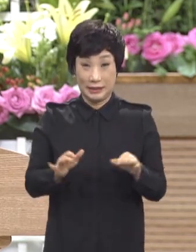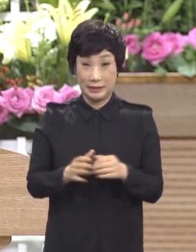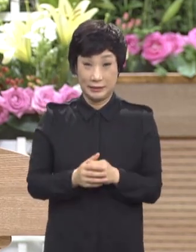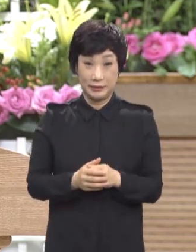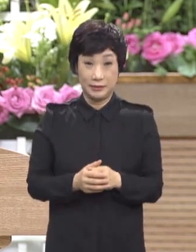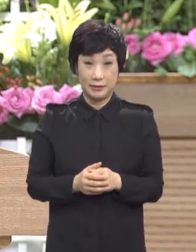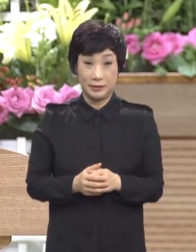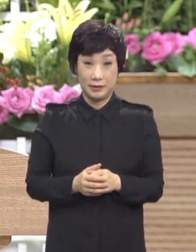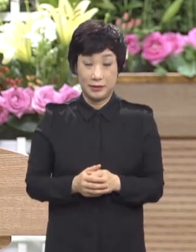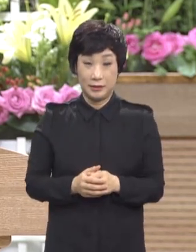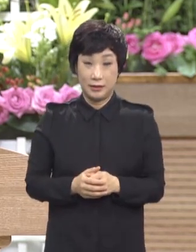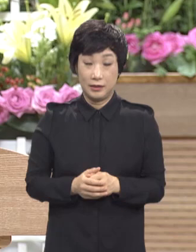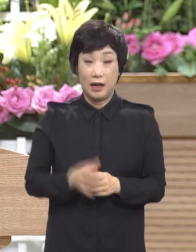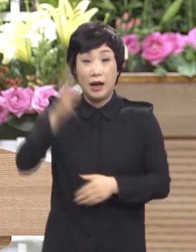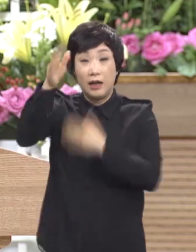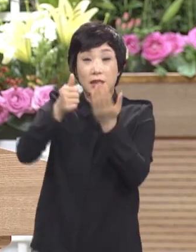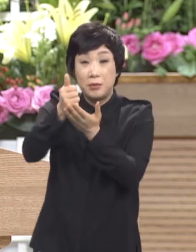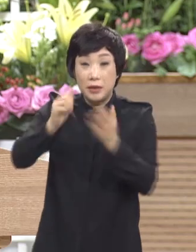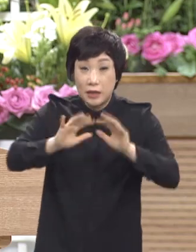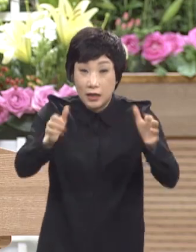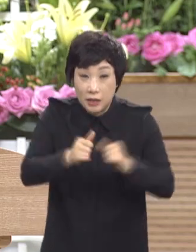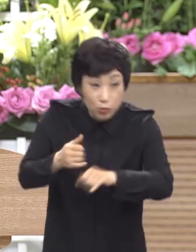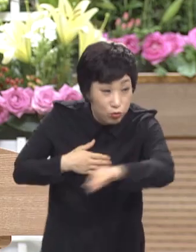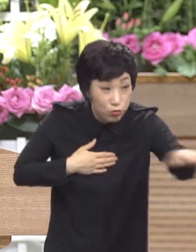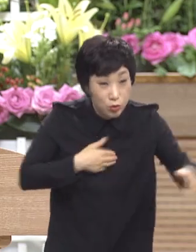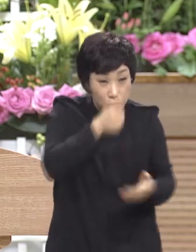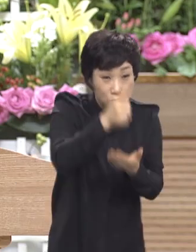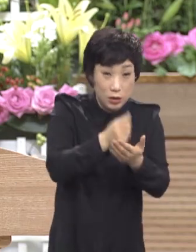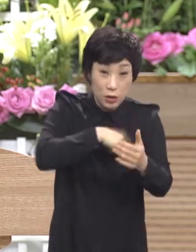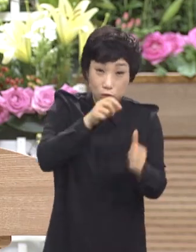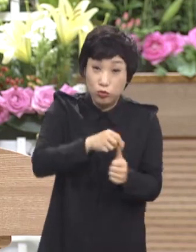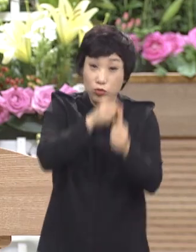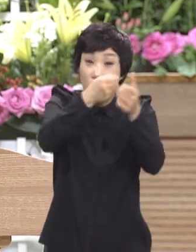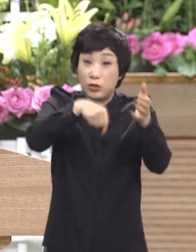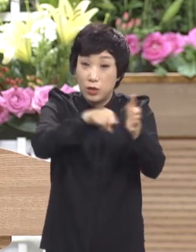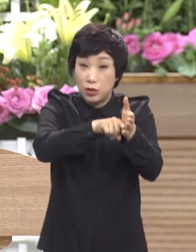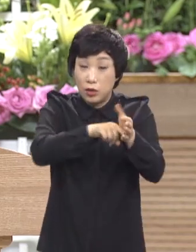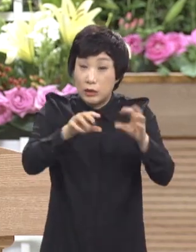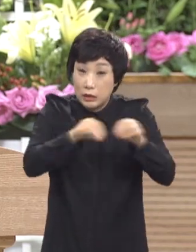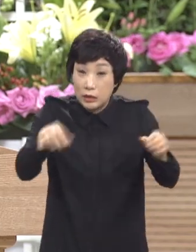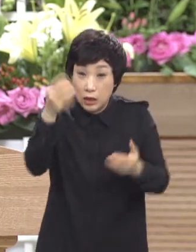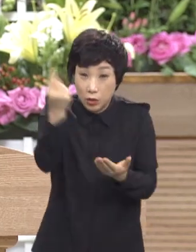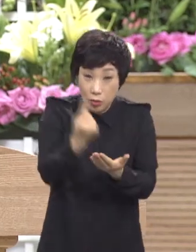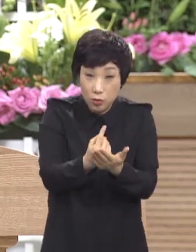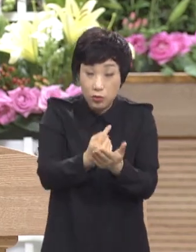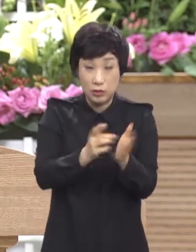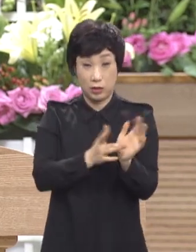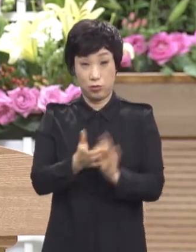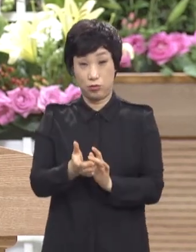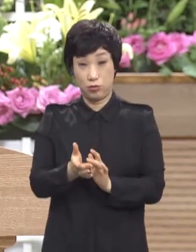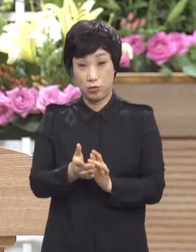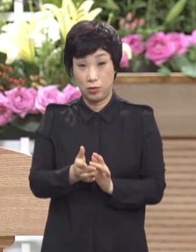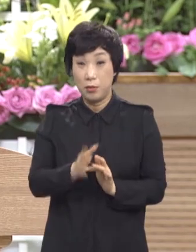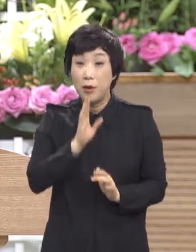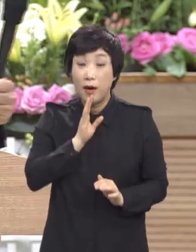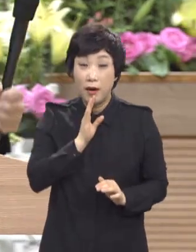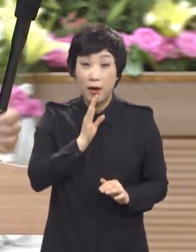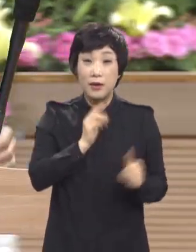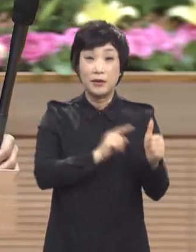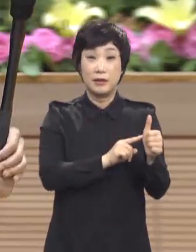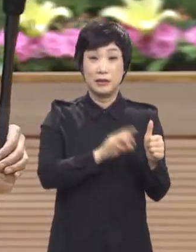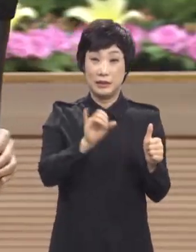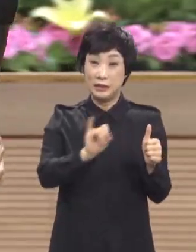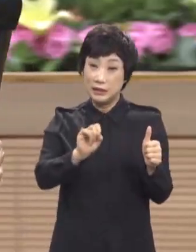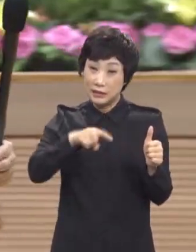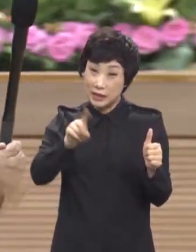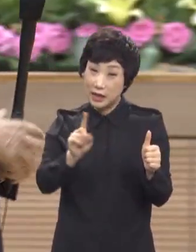그러니까 자기 백성을 죄에서 구원하기 위해서 이 땅에 보는 예수를 이사야 선지자는